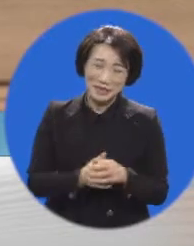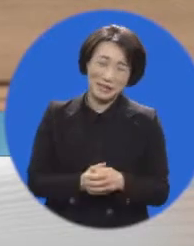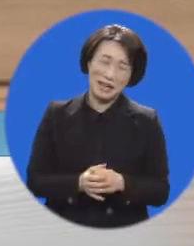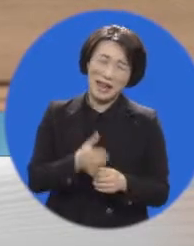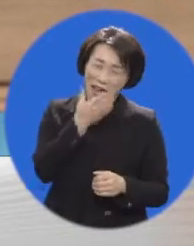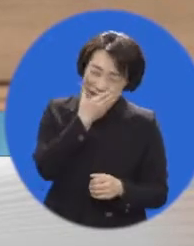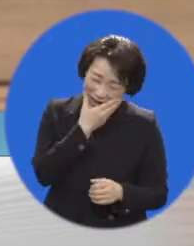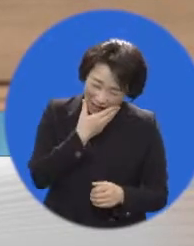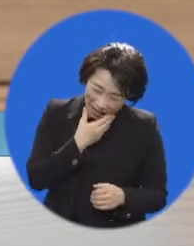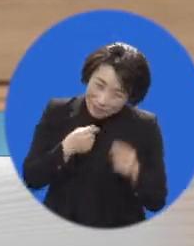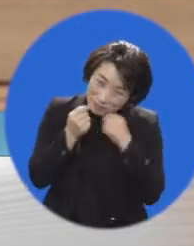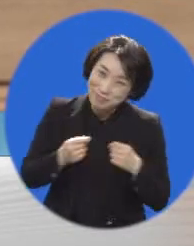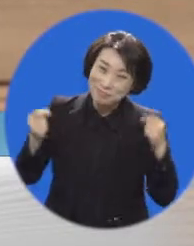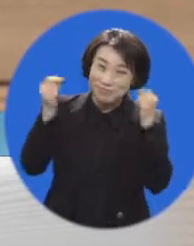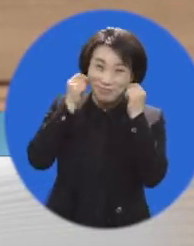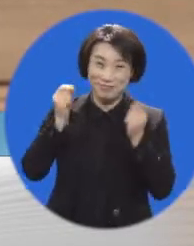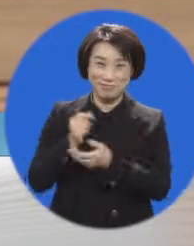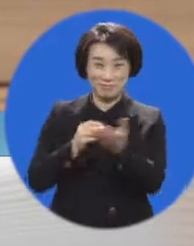행복합니다.